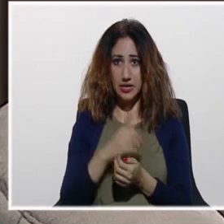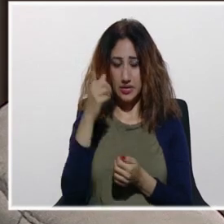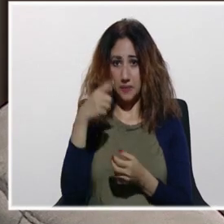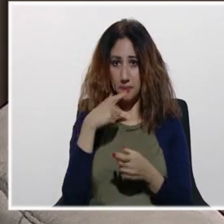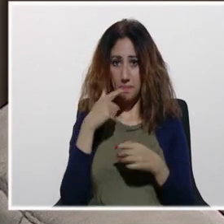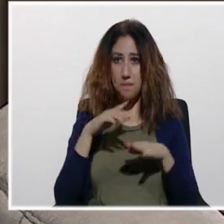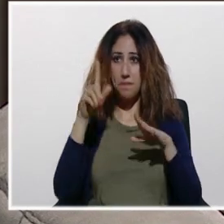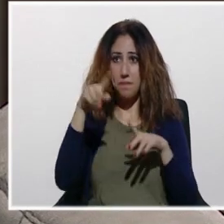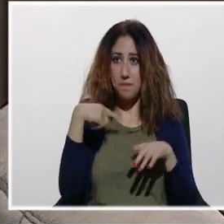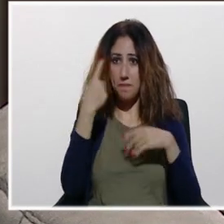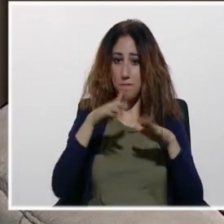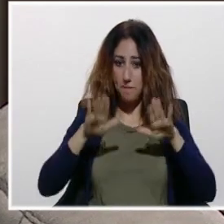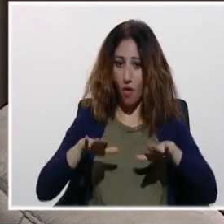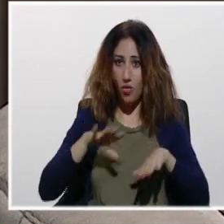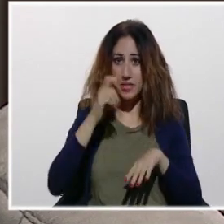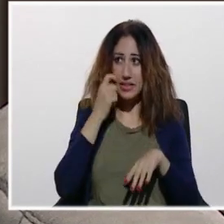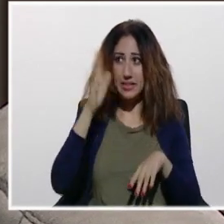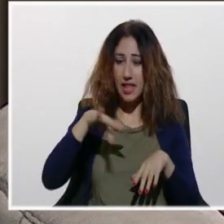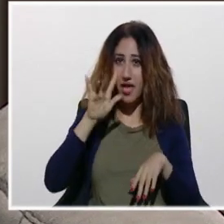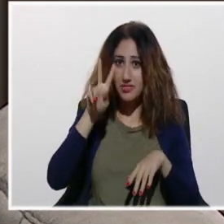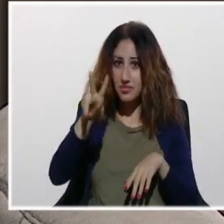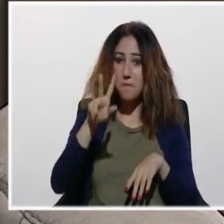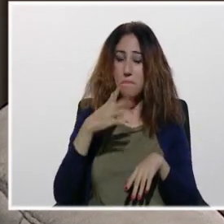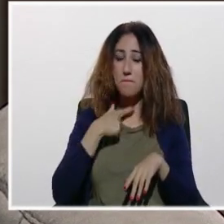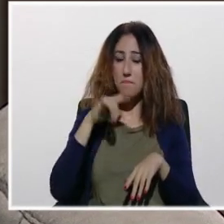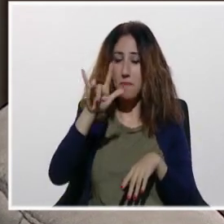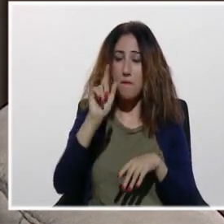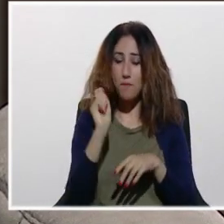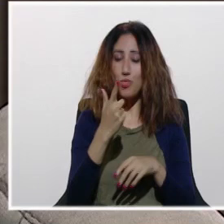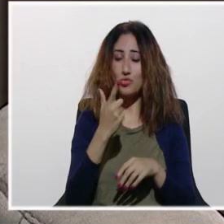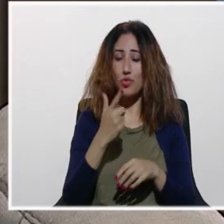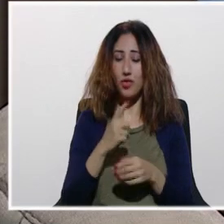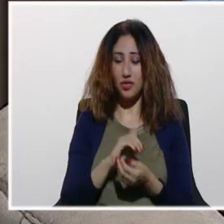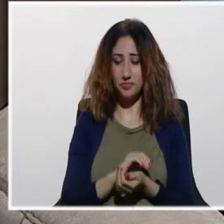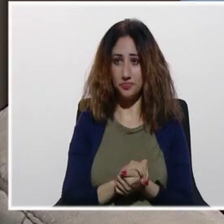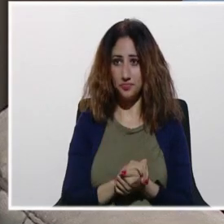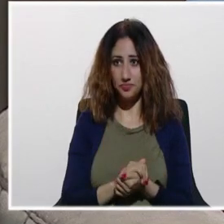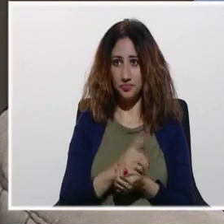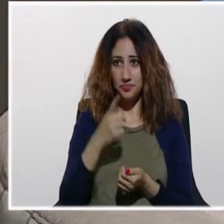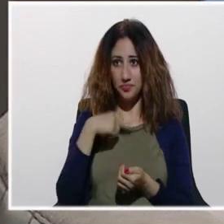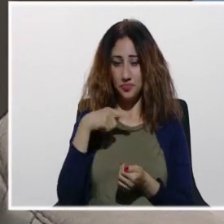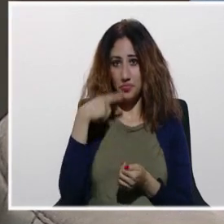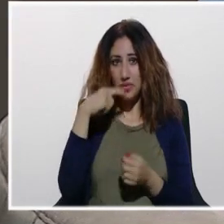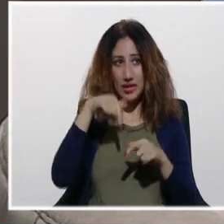حدود في حاجات كتيره جدا، فده شيء ما عادش موجود، يعني اللي هو احنا بنفتقد دلوقتي